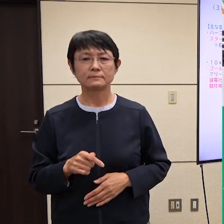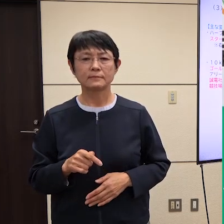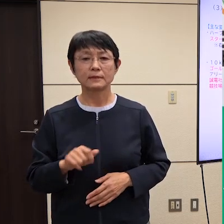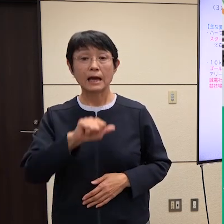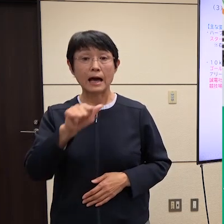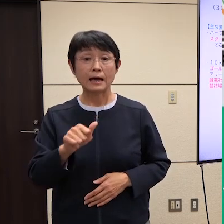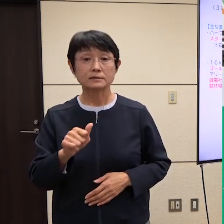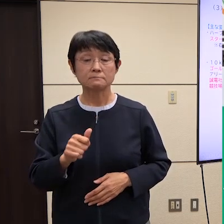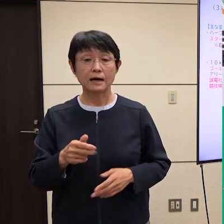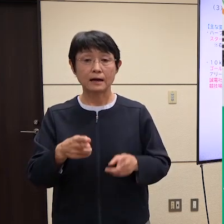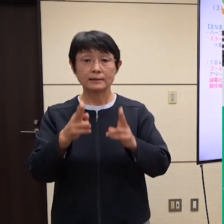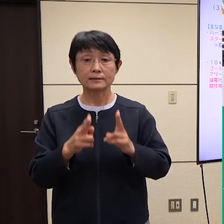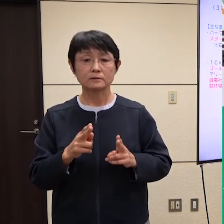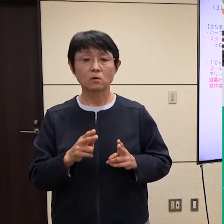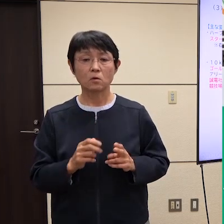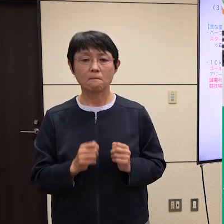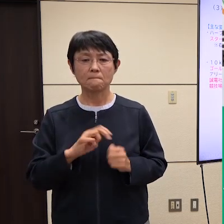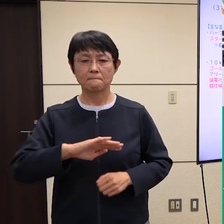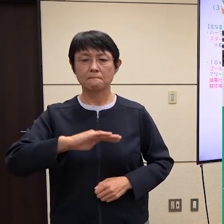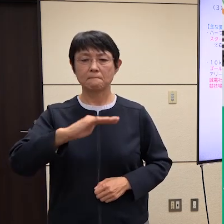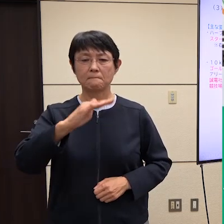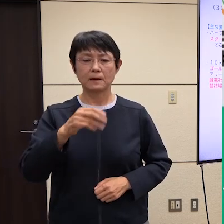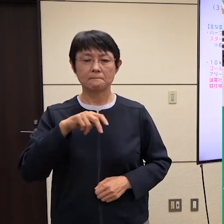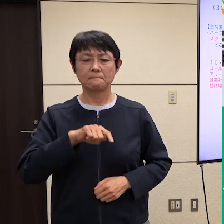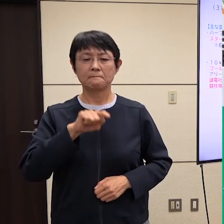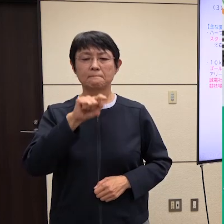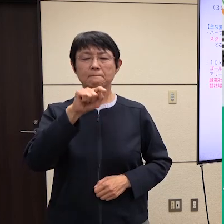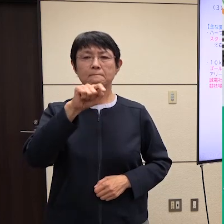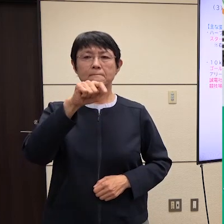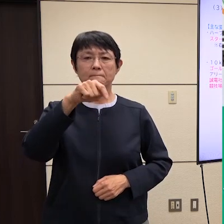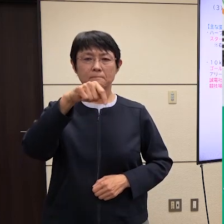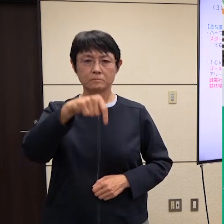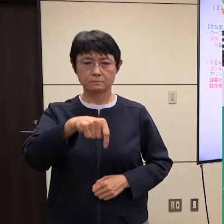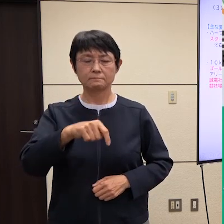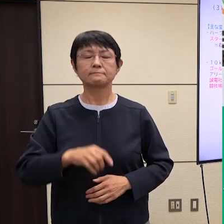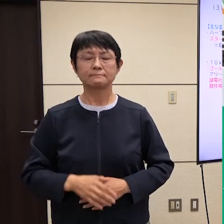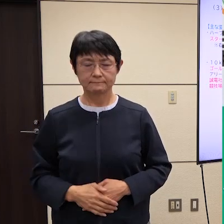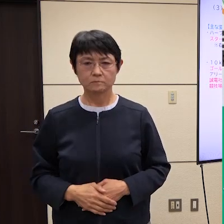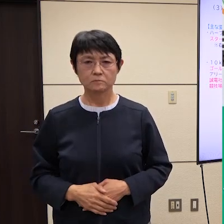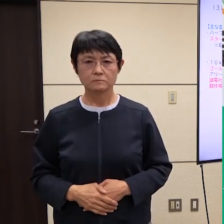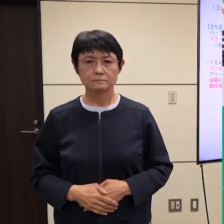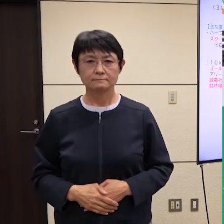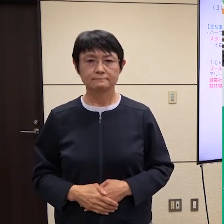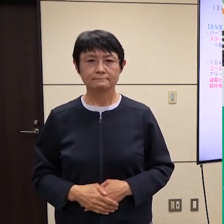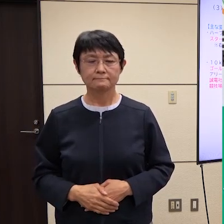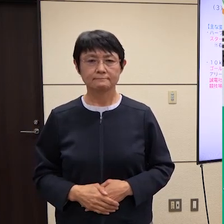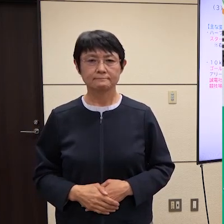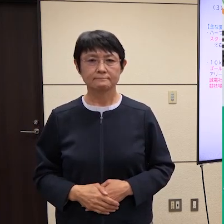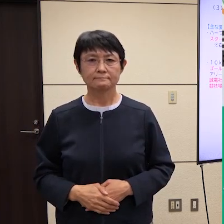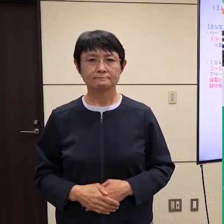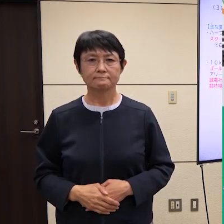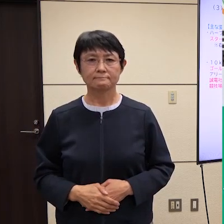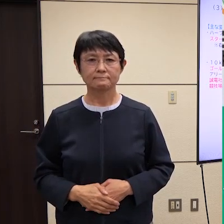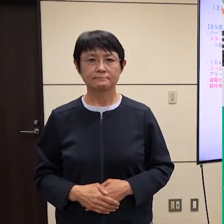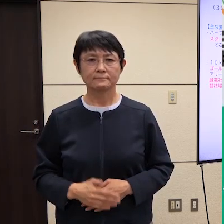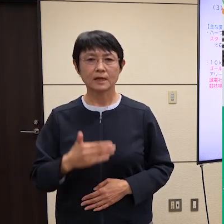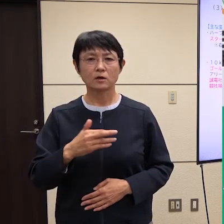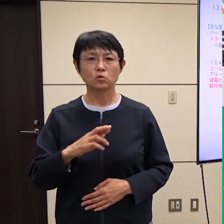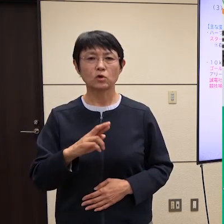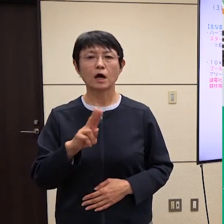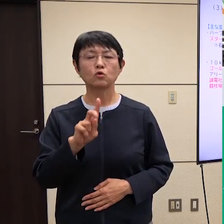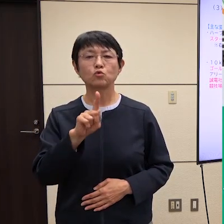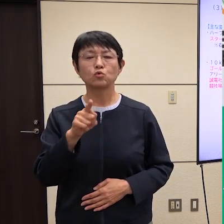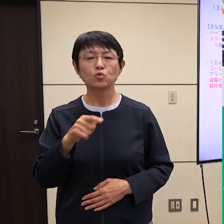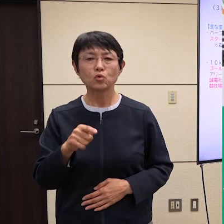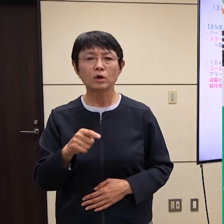東陸橋を越えるという形にしております。それから、クラウンアリーナのところですけ